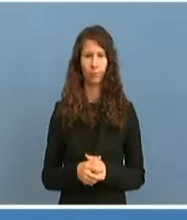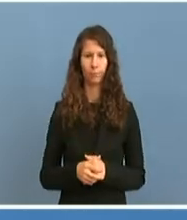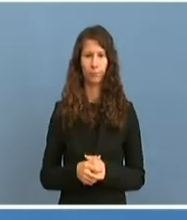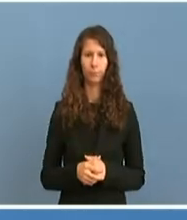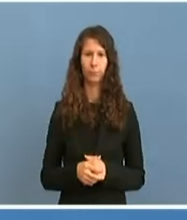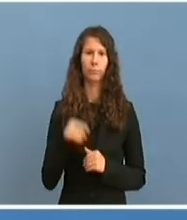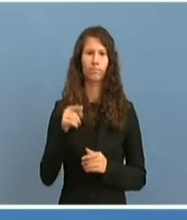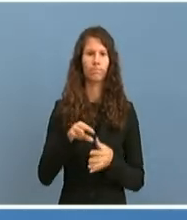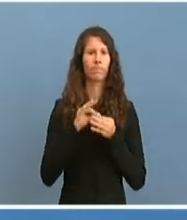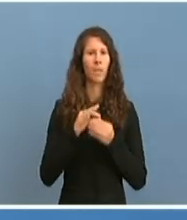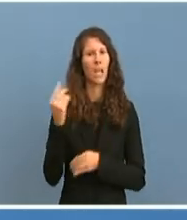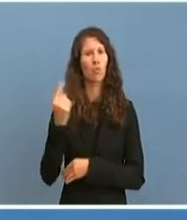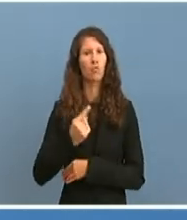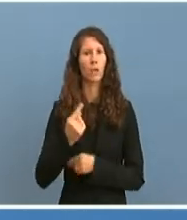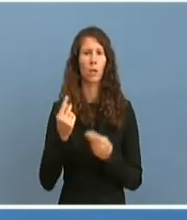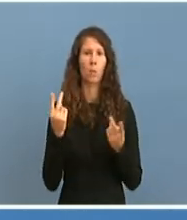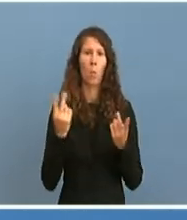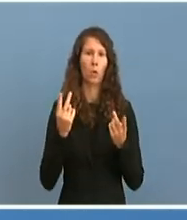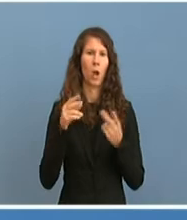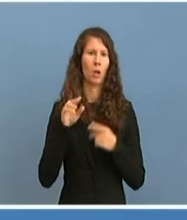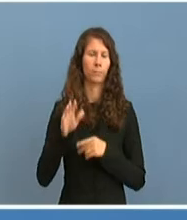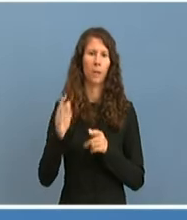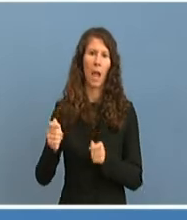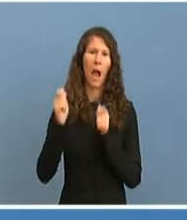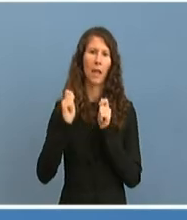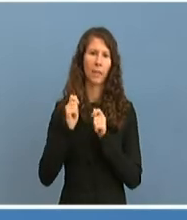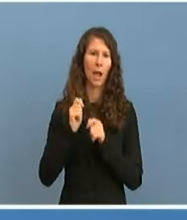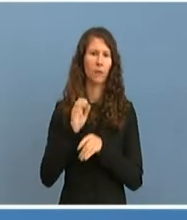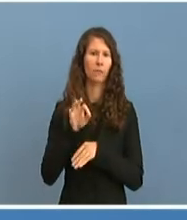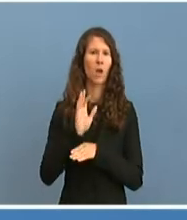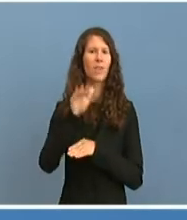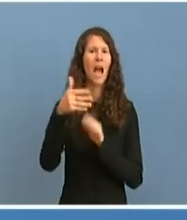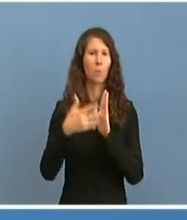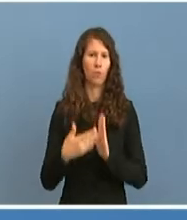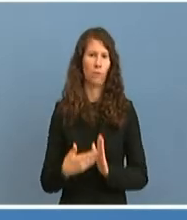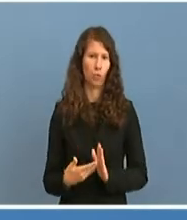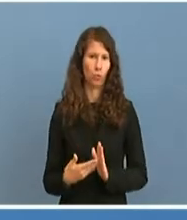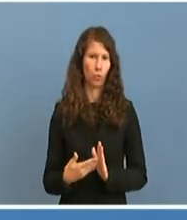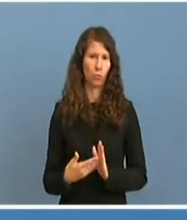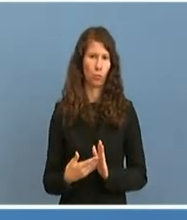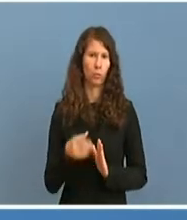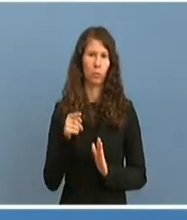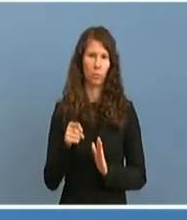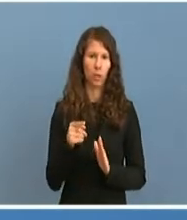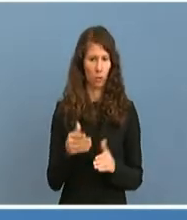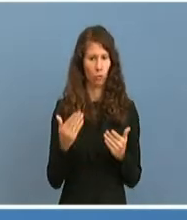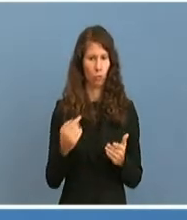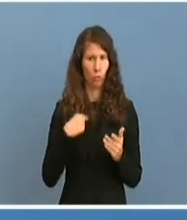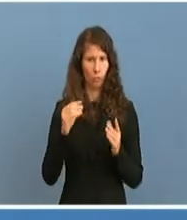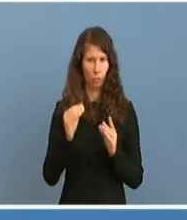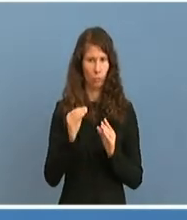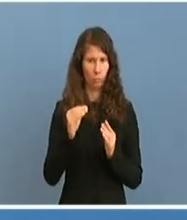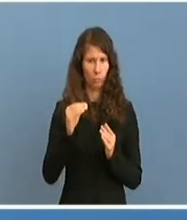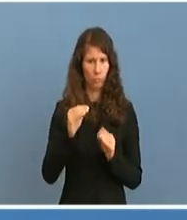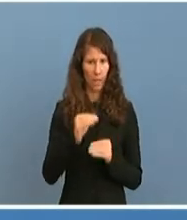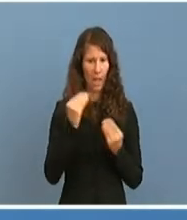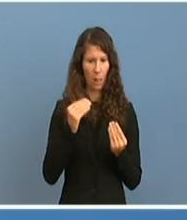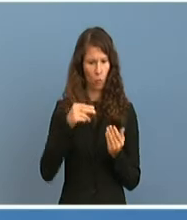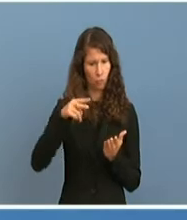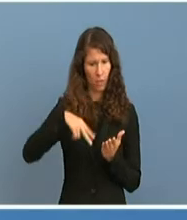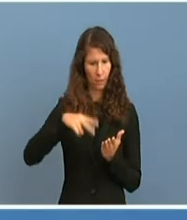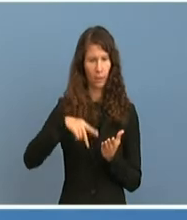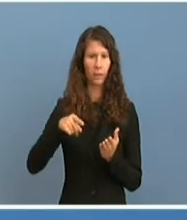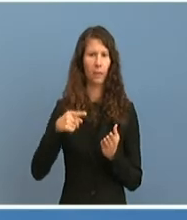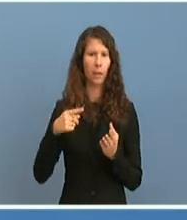Mit der Rüge oder dem Antrag auf Nachprüfung wurden offensichtlich, so lese ich die Mitteilung des